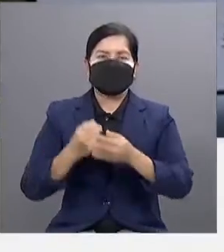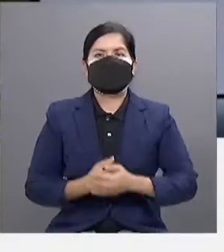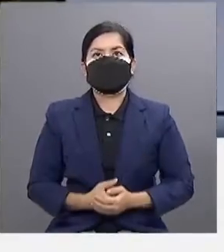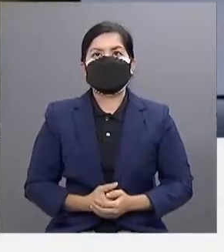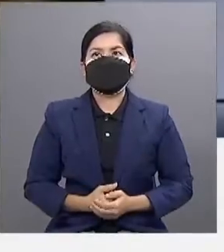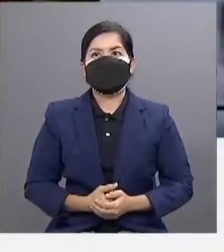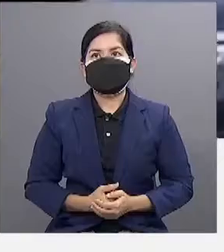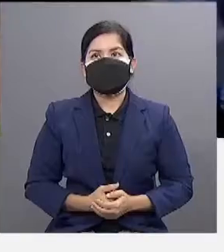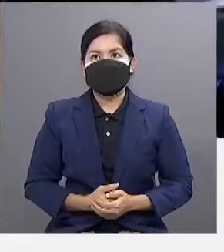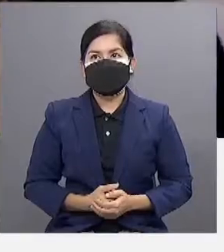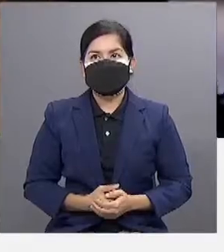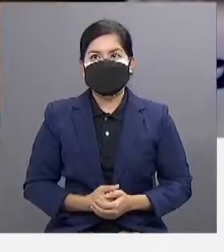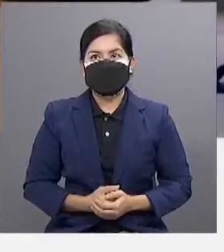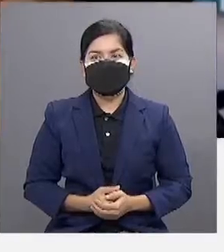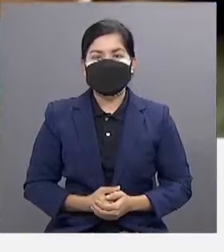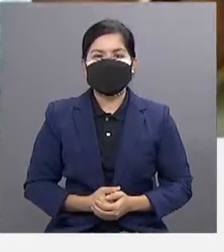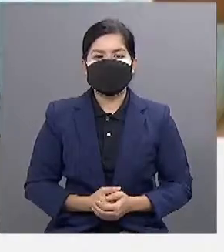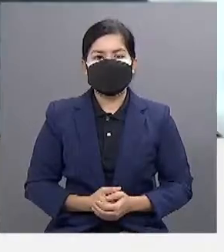ตัวเมือง